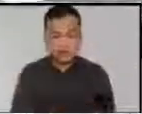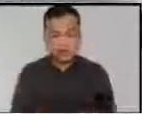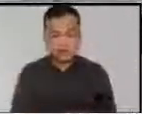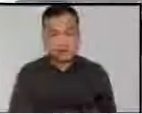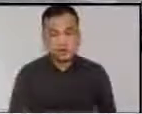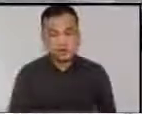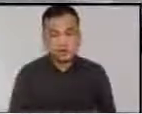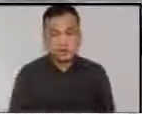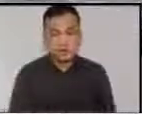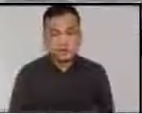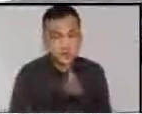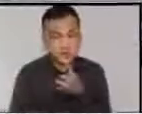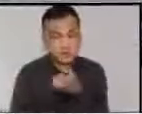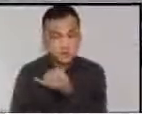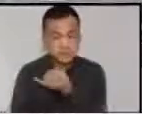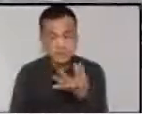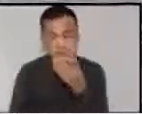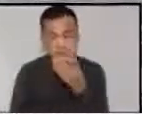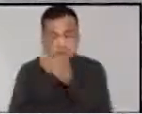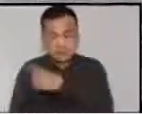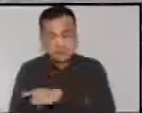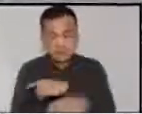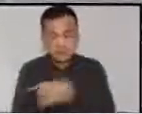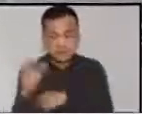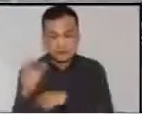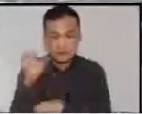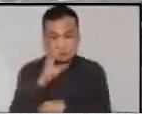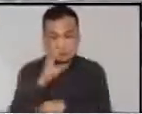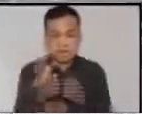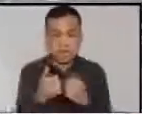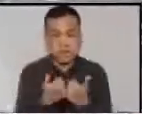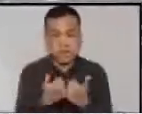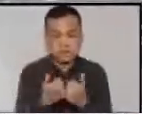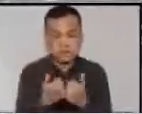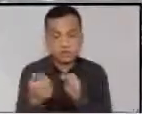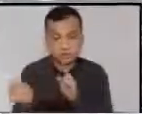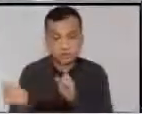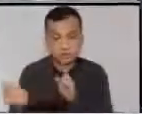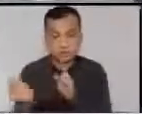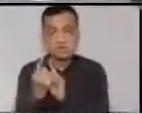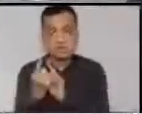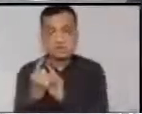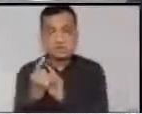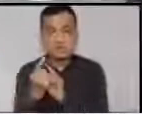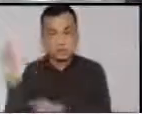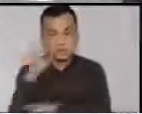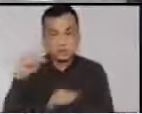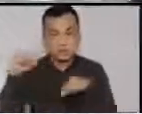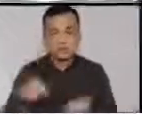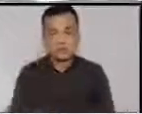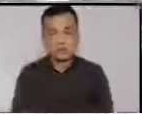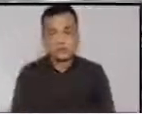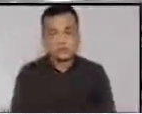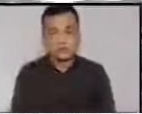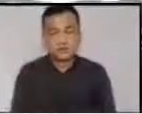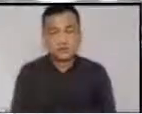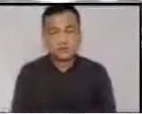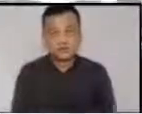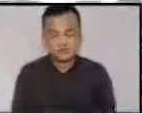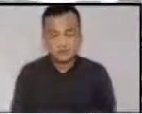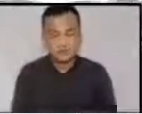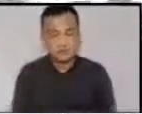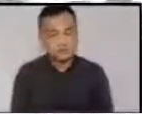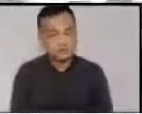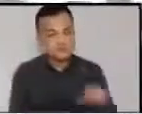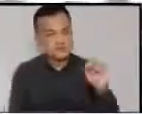apektadong residente dito sa Sitio Apro ng Barangay Ibo dito sa Lapu-Lapu City kung saan winasak ng daluyong yung bahay nila